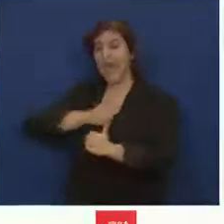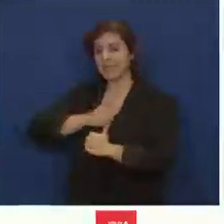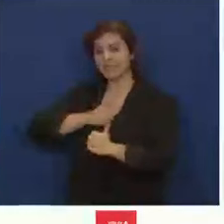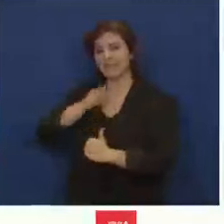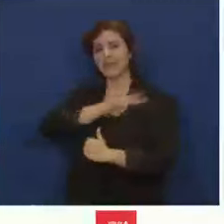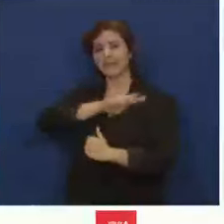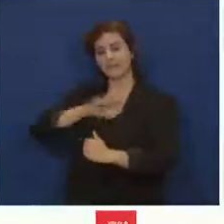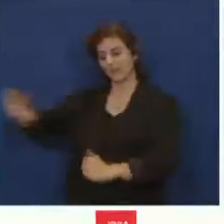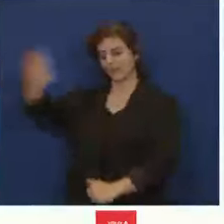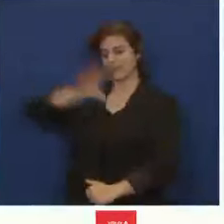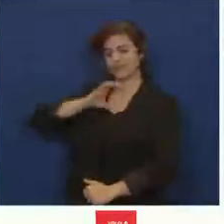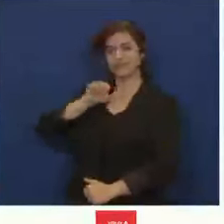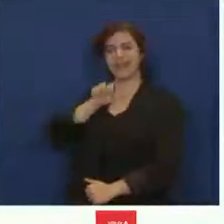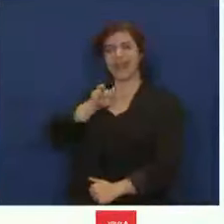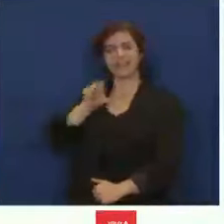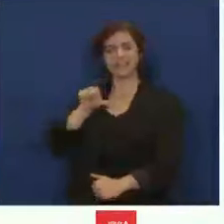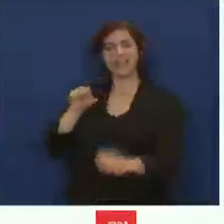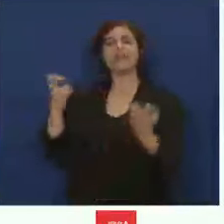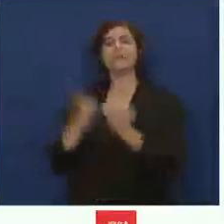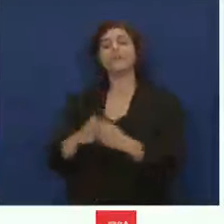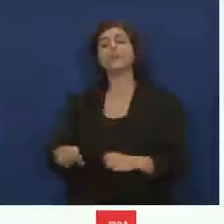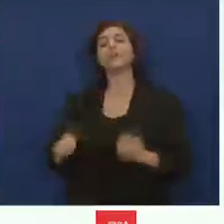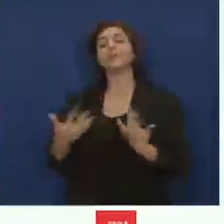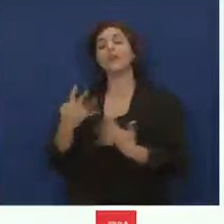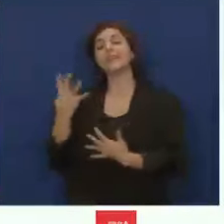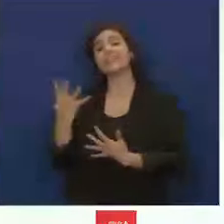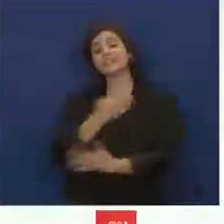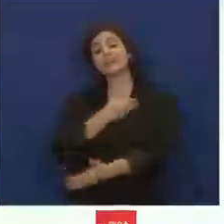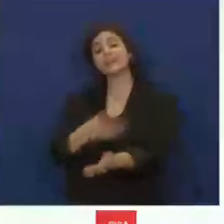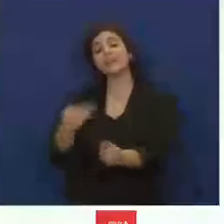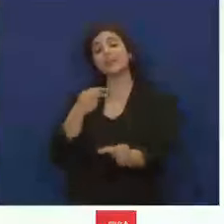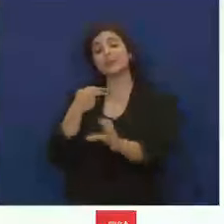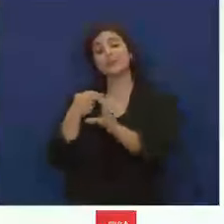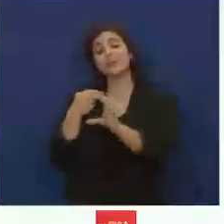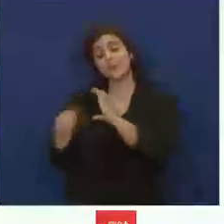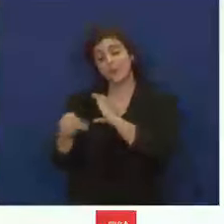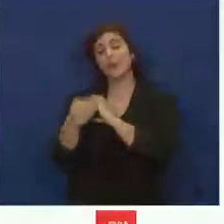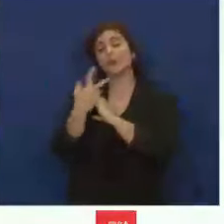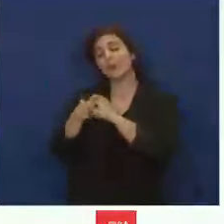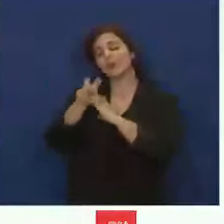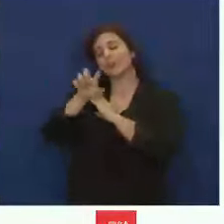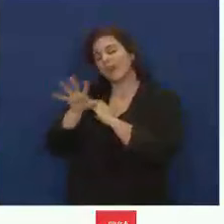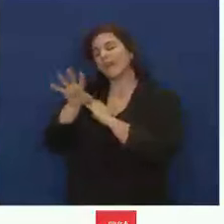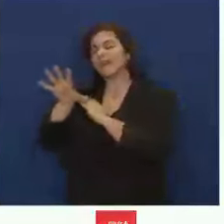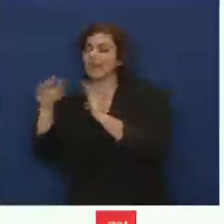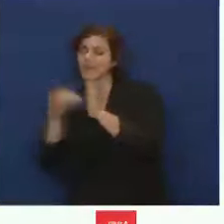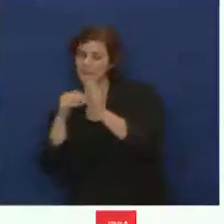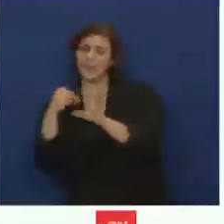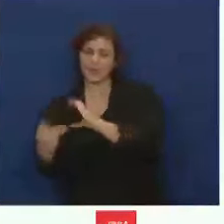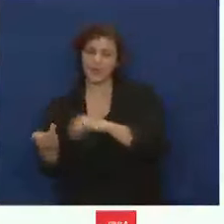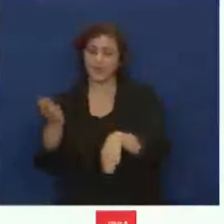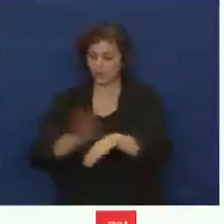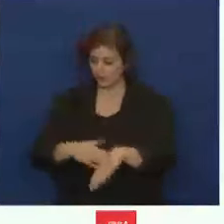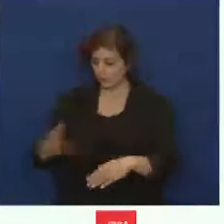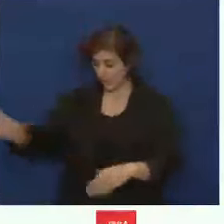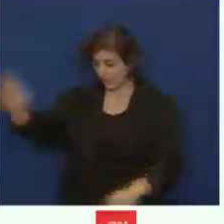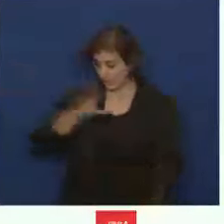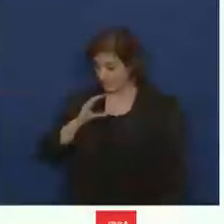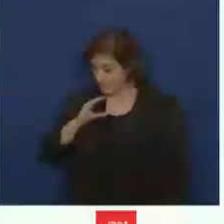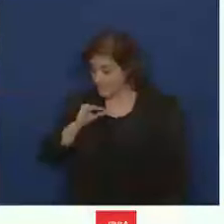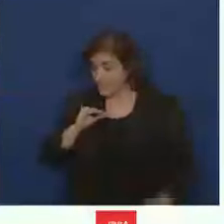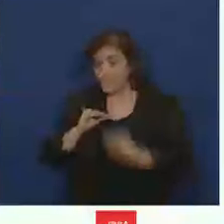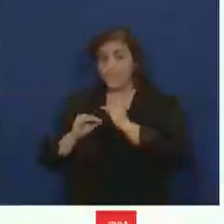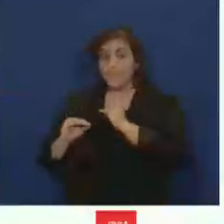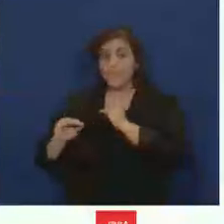l'assureur AXA pour un montant transactionnel de 4 345 000 €. Depuis lors, rien, ou